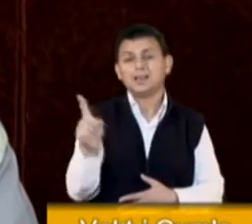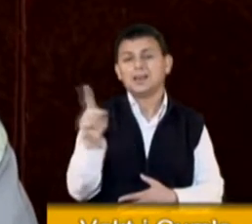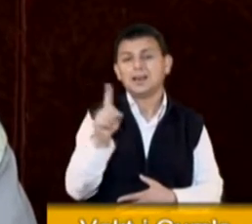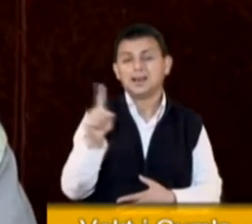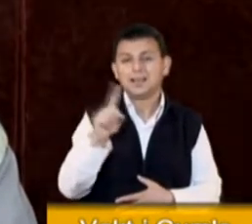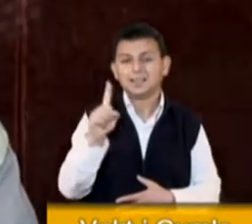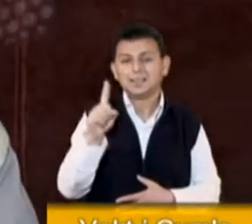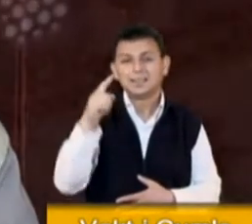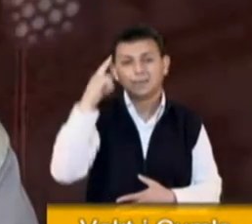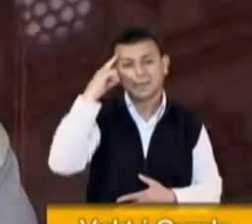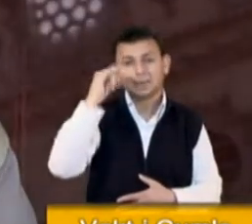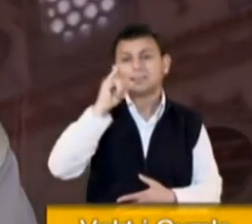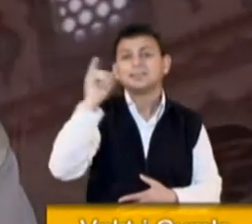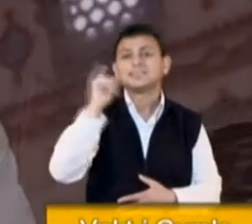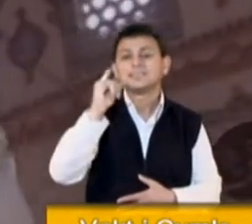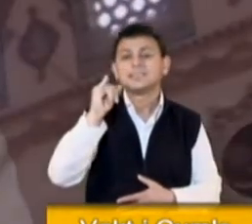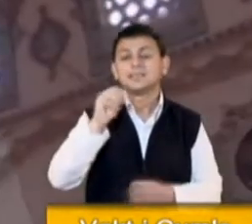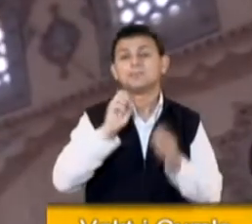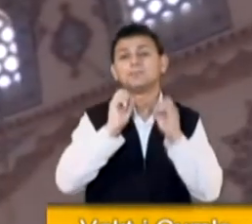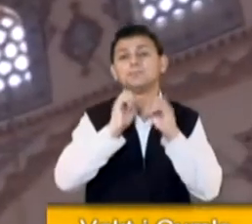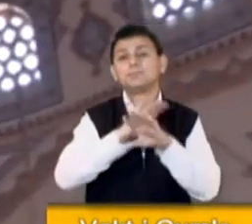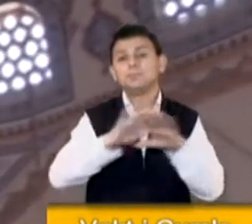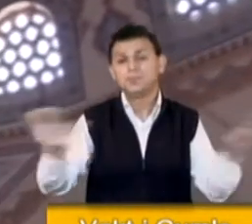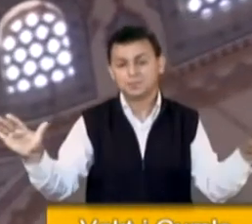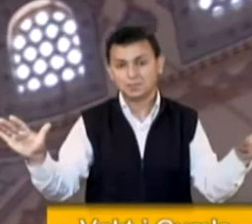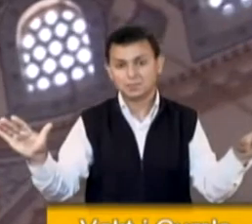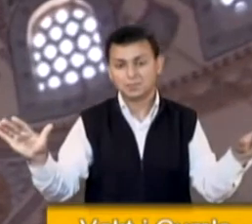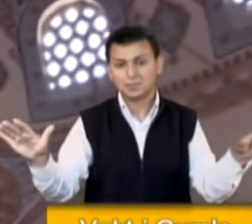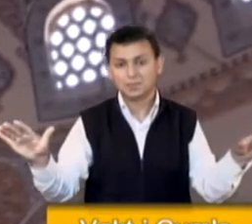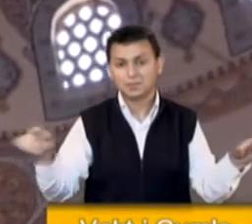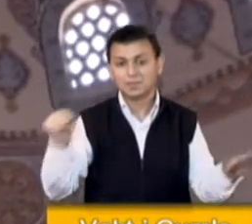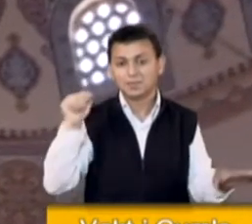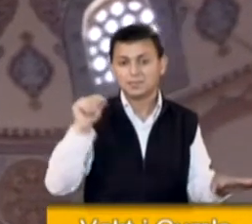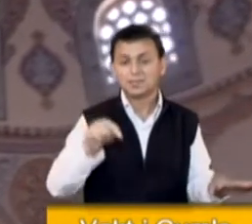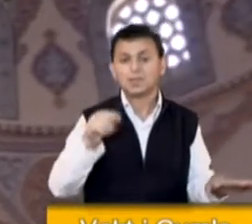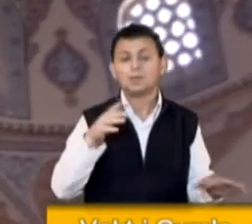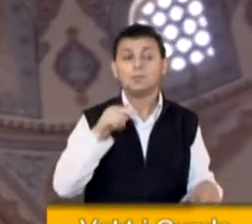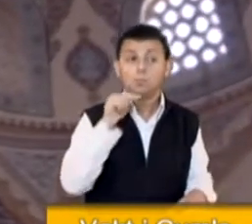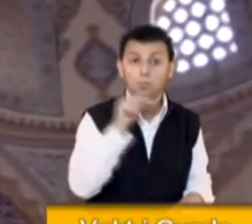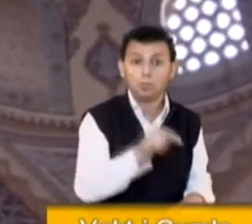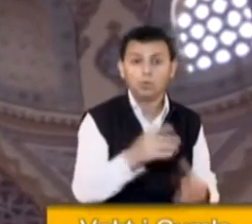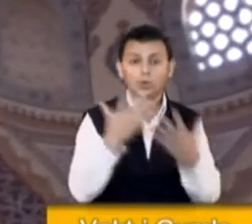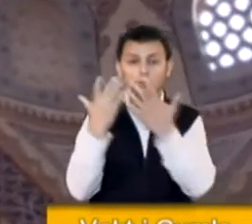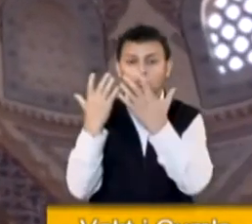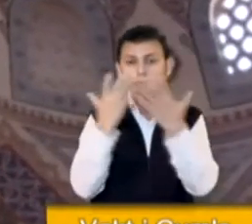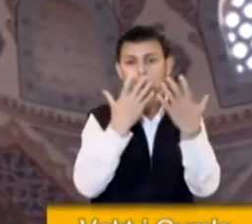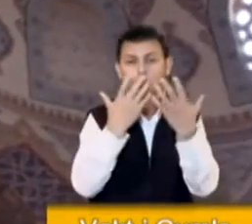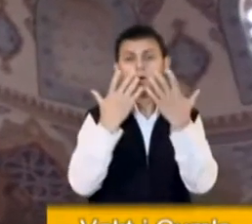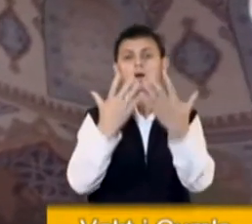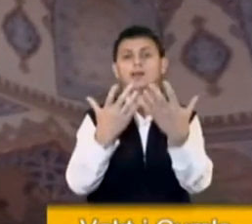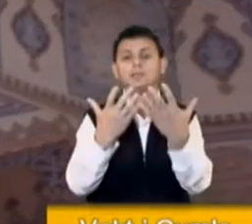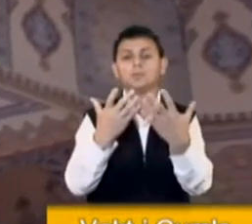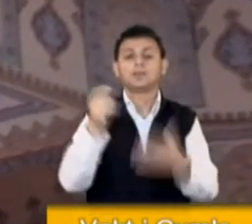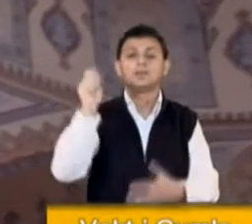Vesselam böyle dua ediyordu. Sen de böyle dua et dedi muhterem müminler. Böyle dua edersen